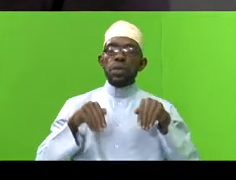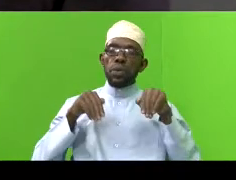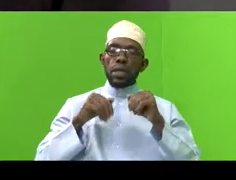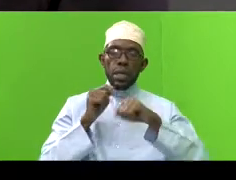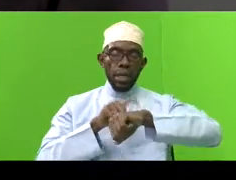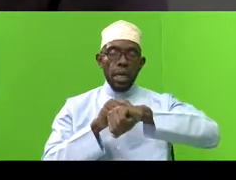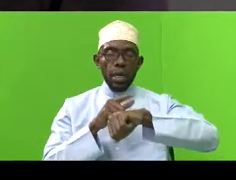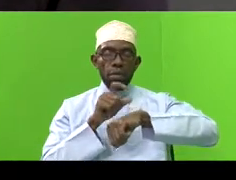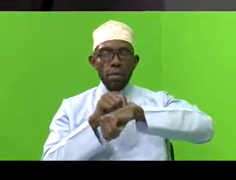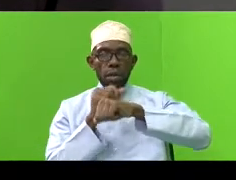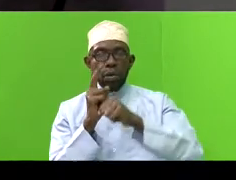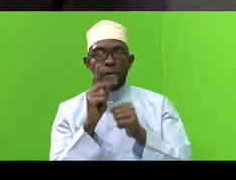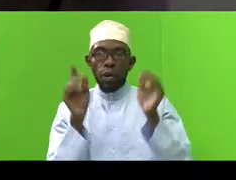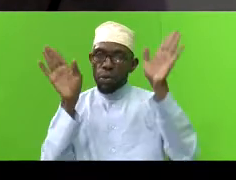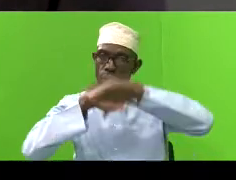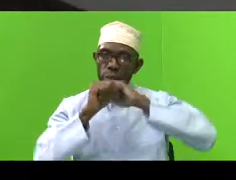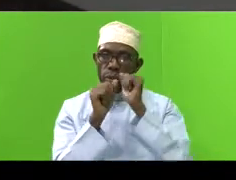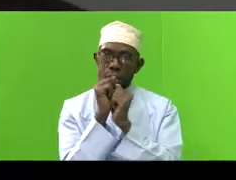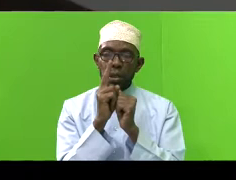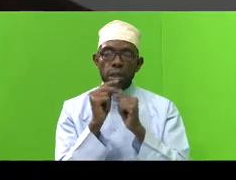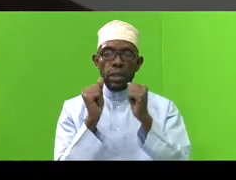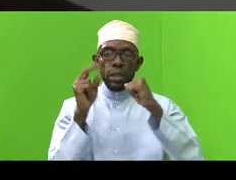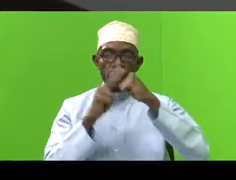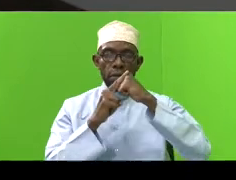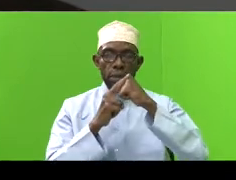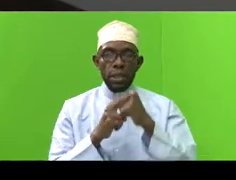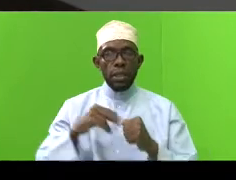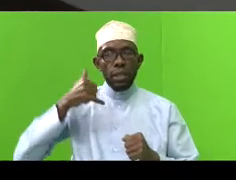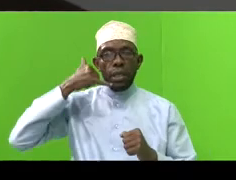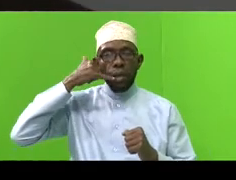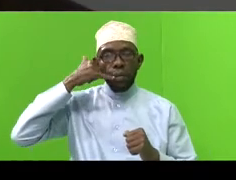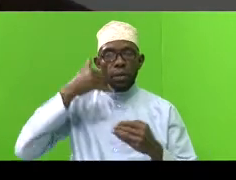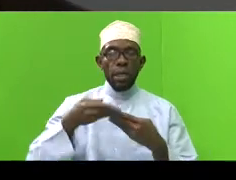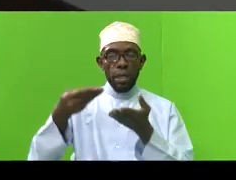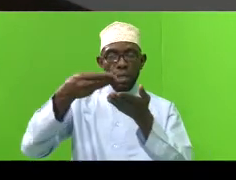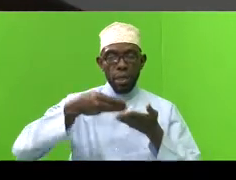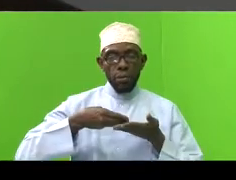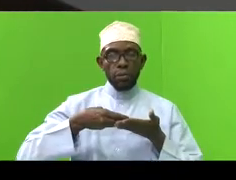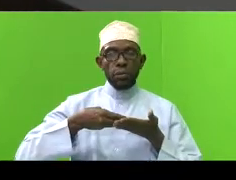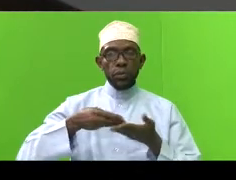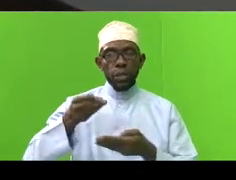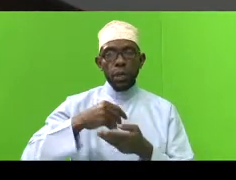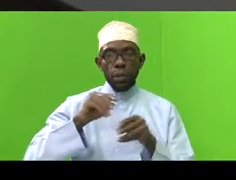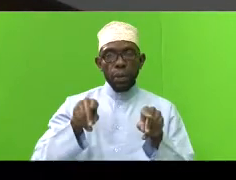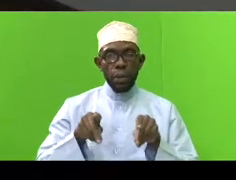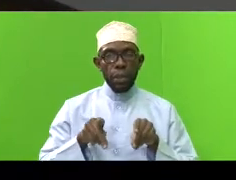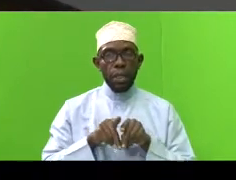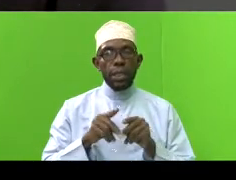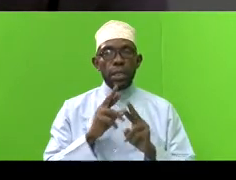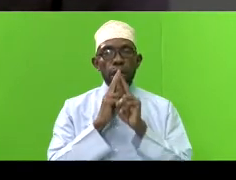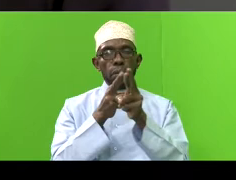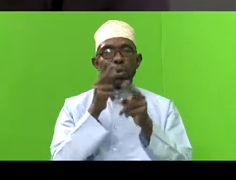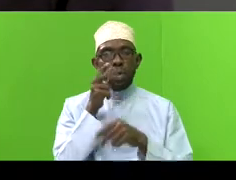7 ama ifike saa 1 ndio apate taarifa. Simu za viganja zimekuja kuchukua nafasi zetu katika vyombo vya